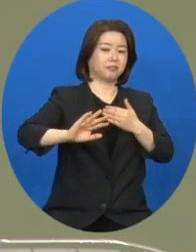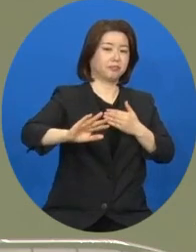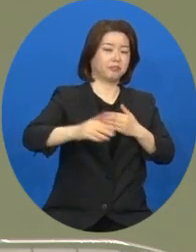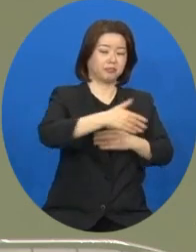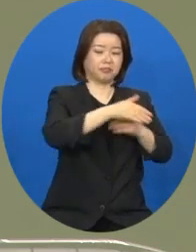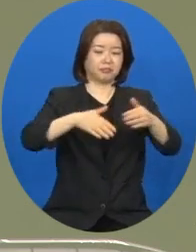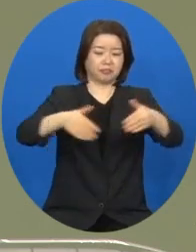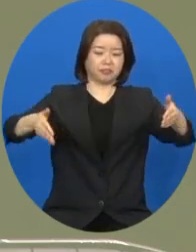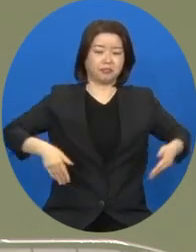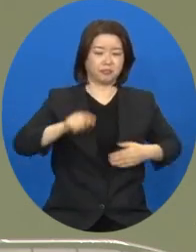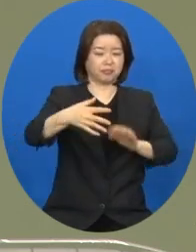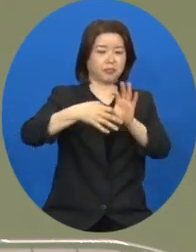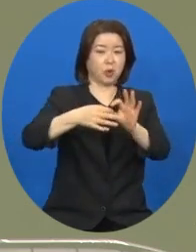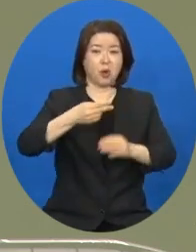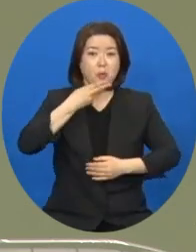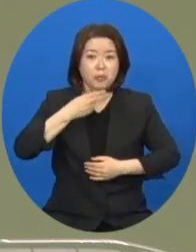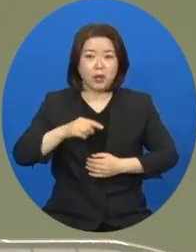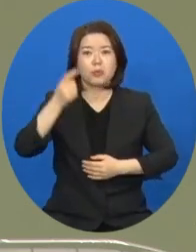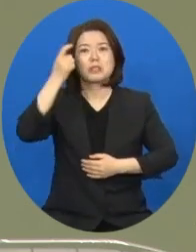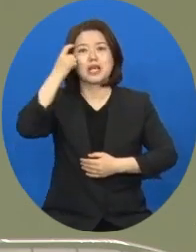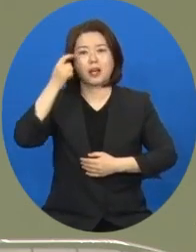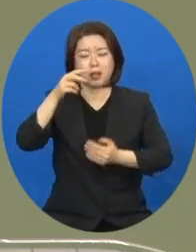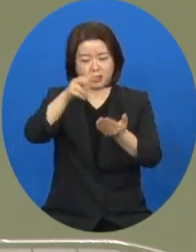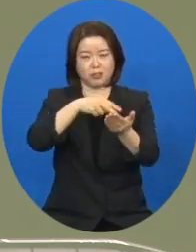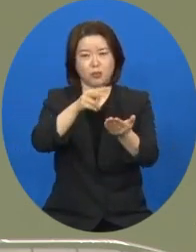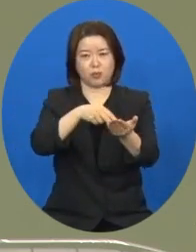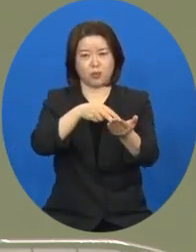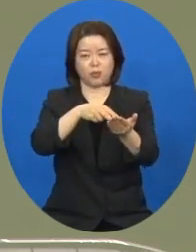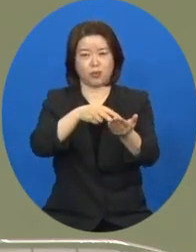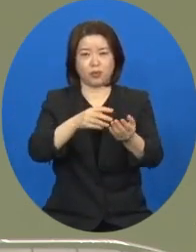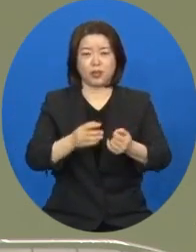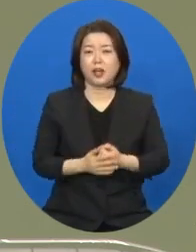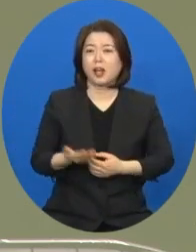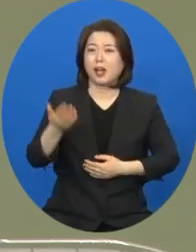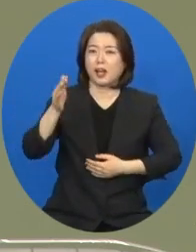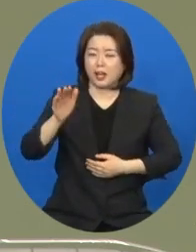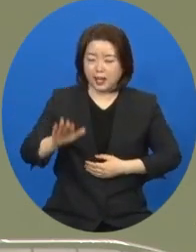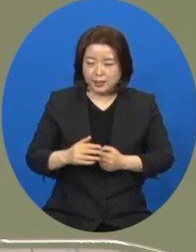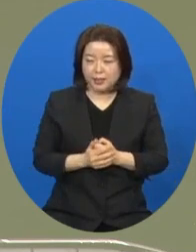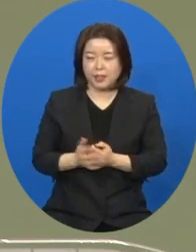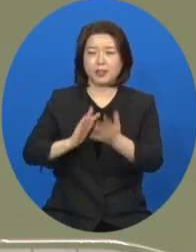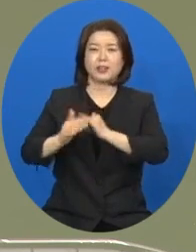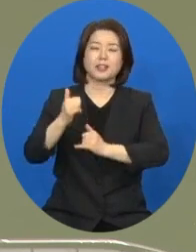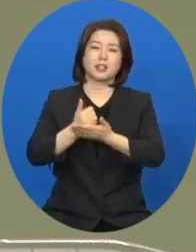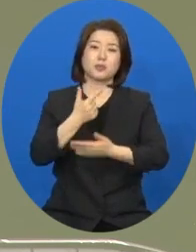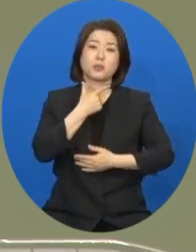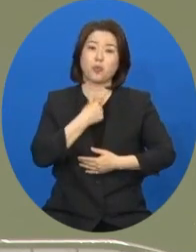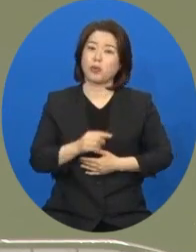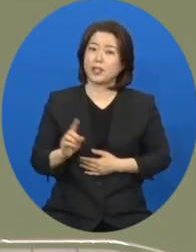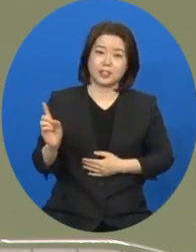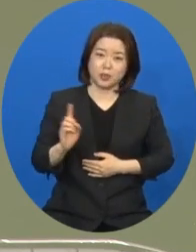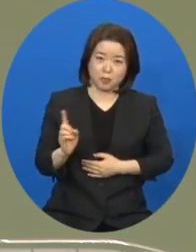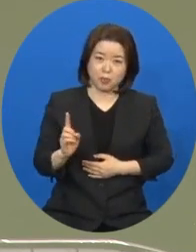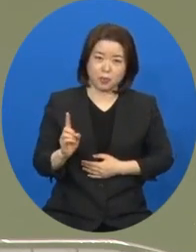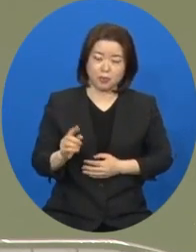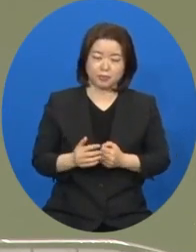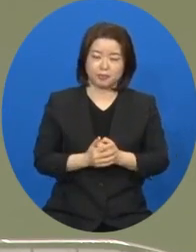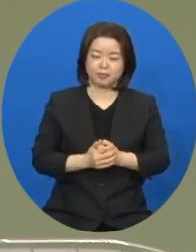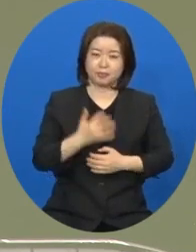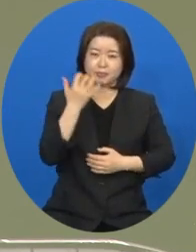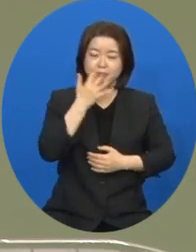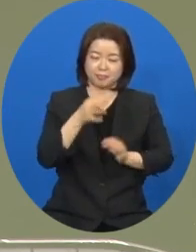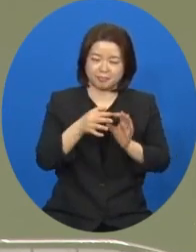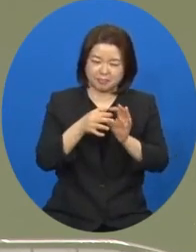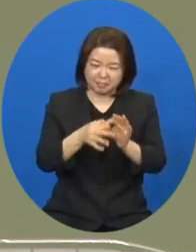상황은 아무것도 관련이 없는 거죠. 그런데 예수님이 원하시는 것은 가늠하다가 현장에